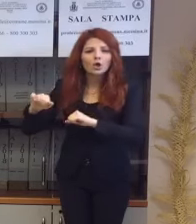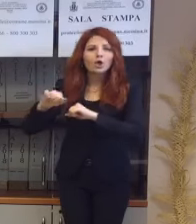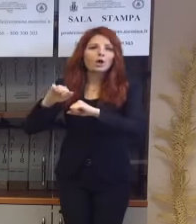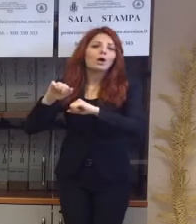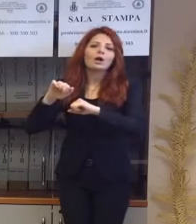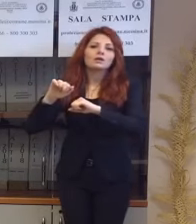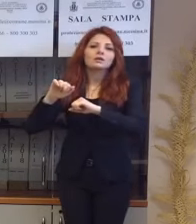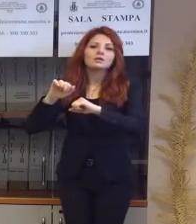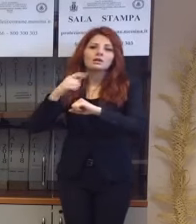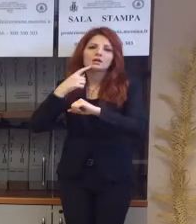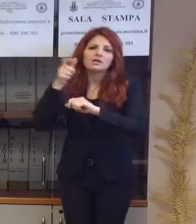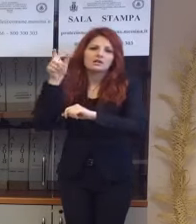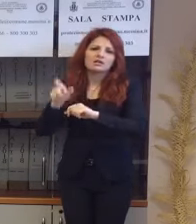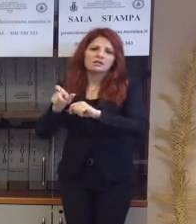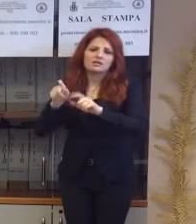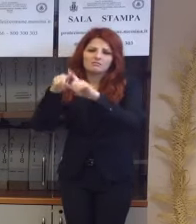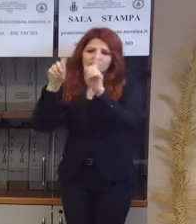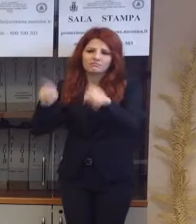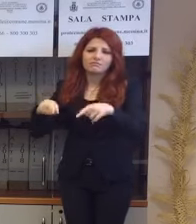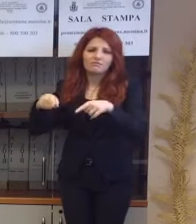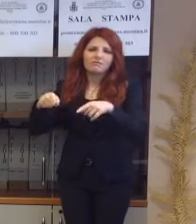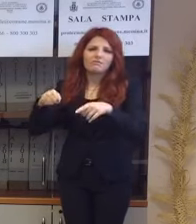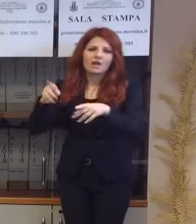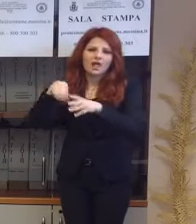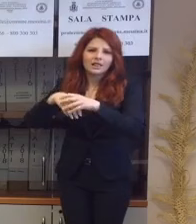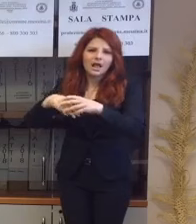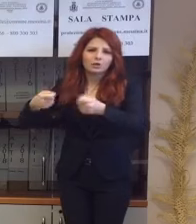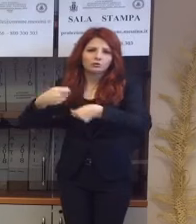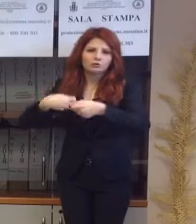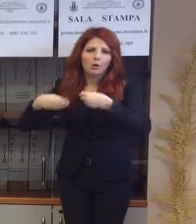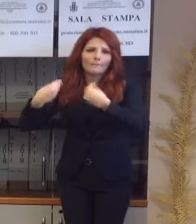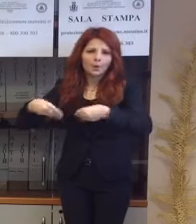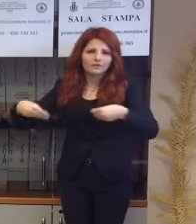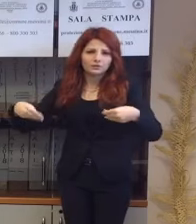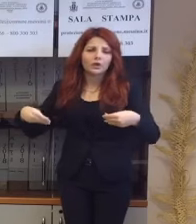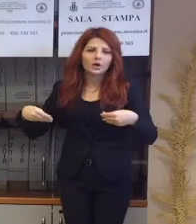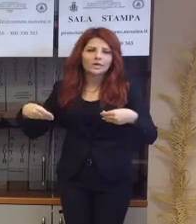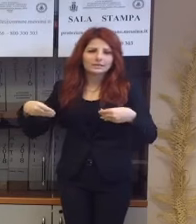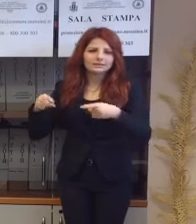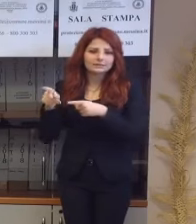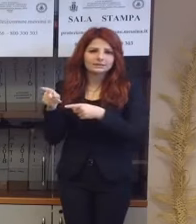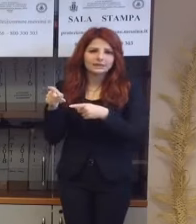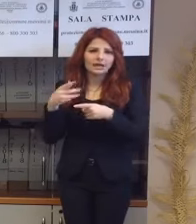di studi professionali, e quindi parliamo comunque di